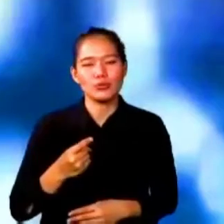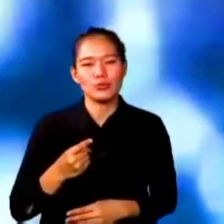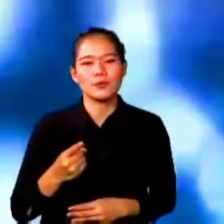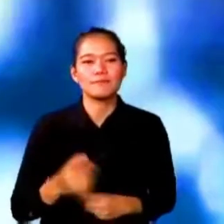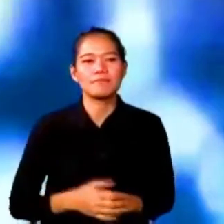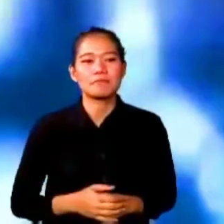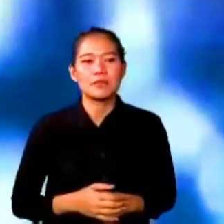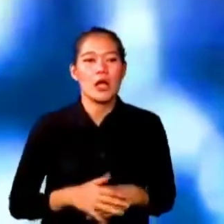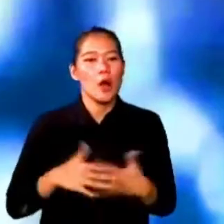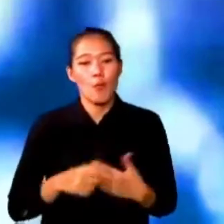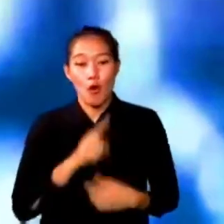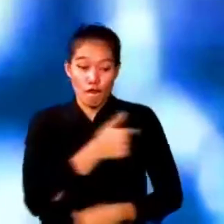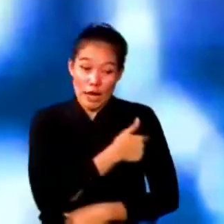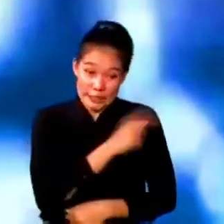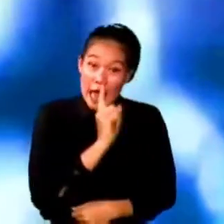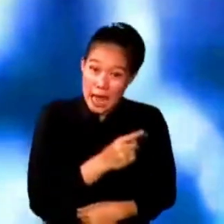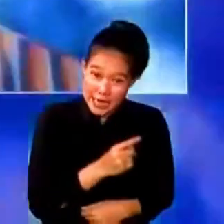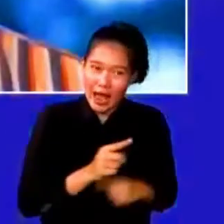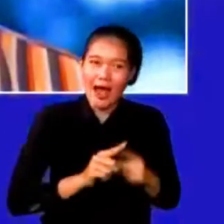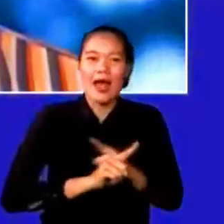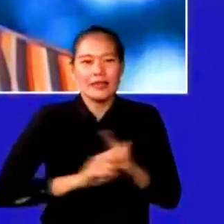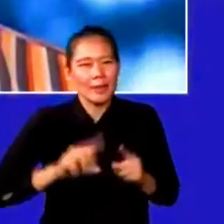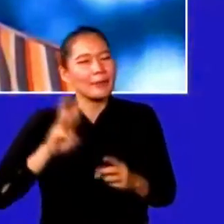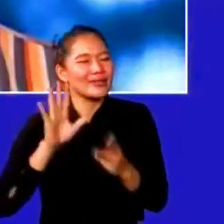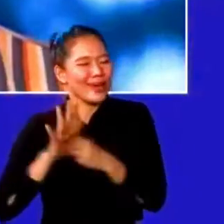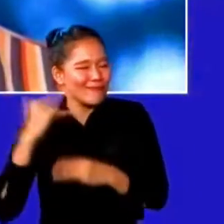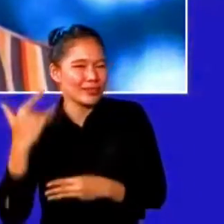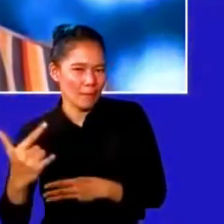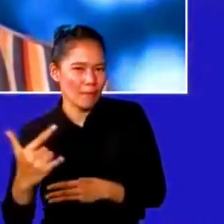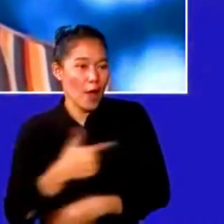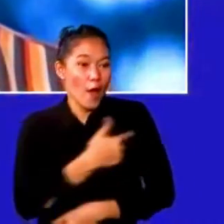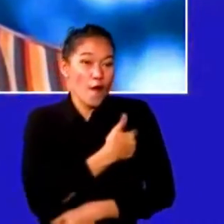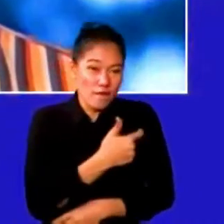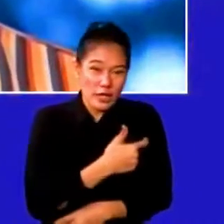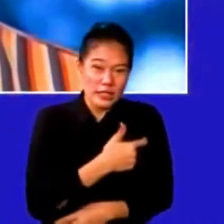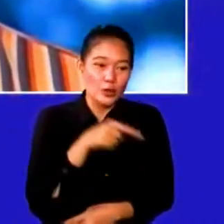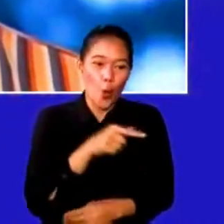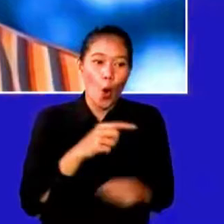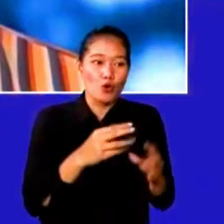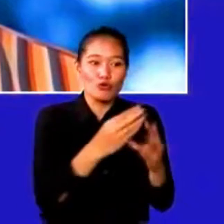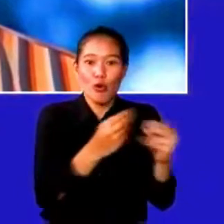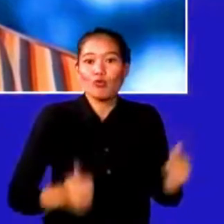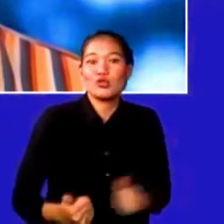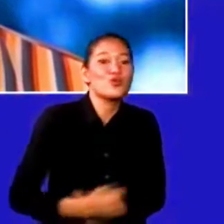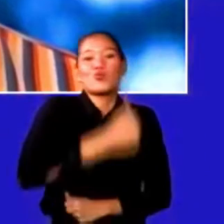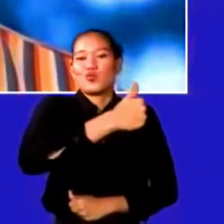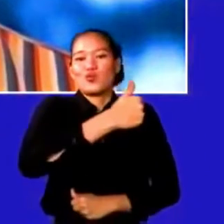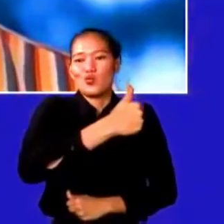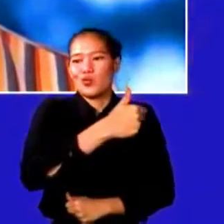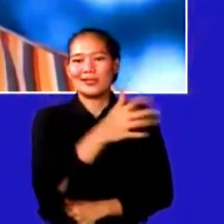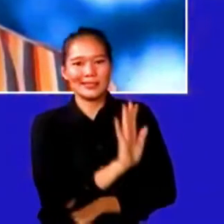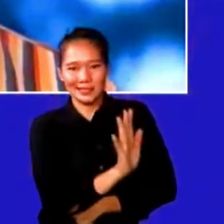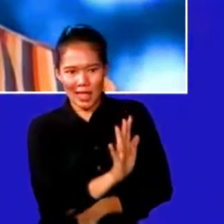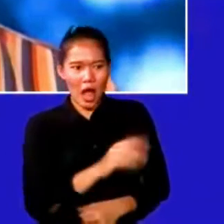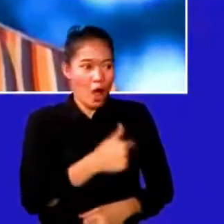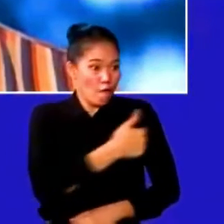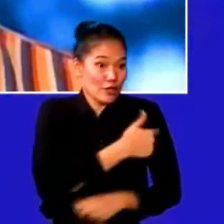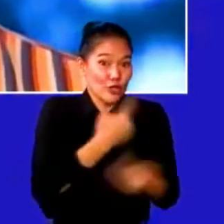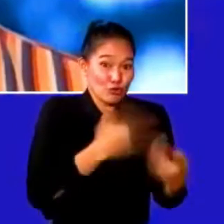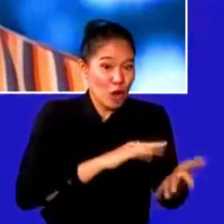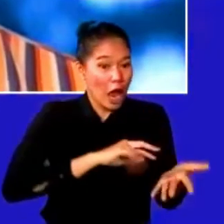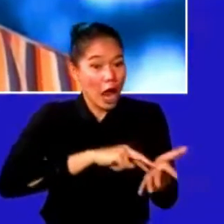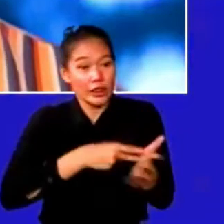sangat 3M walaupun sudah dapat skalanya vaksin bukan segalanya vaksin Bukan salah bukan semuanya menghentikan